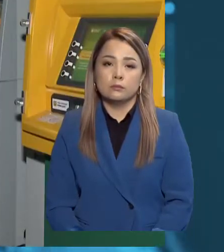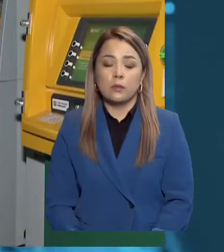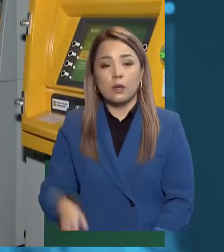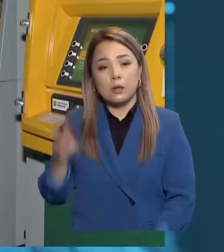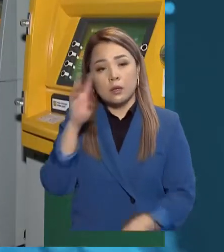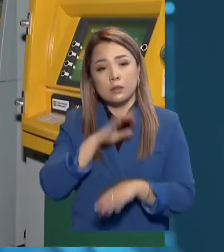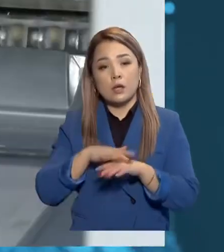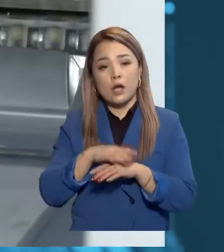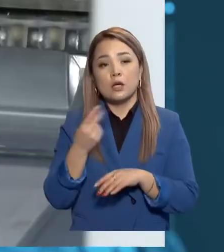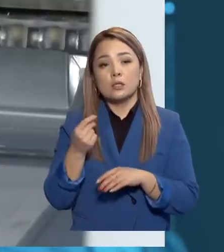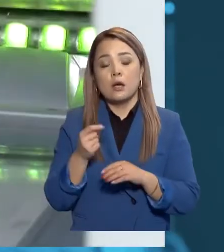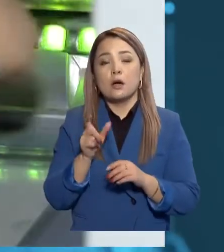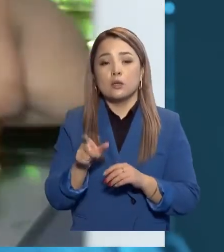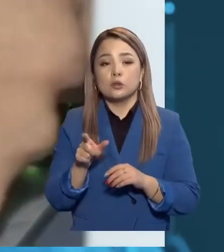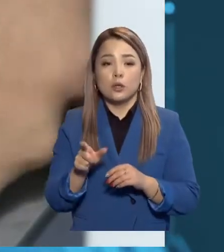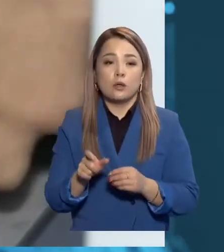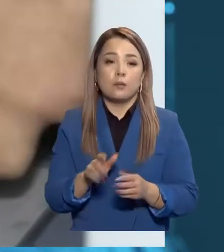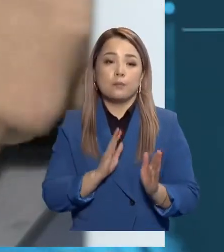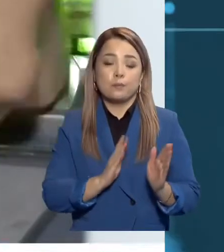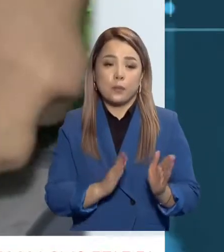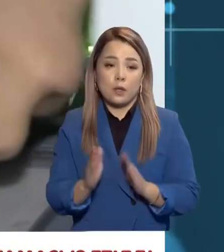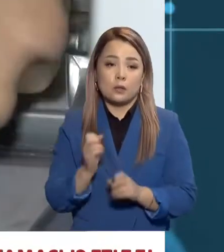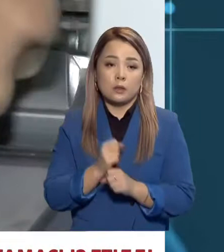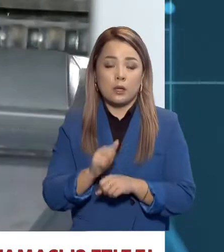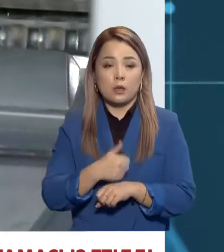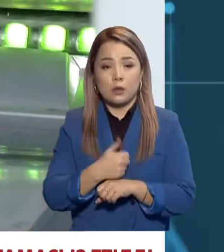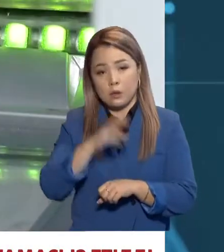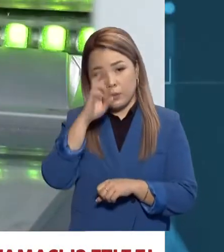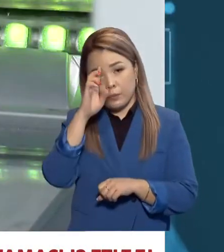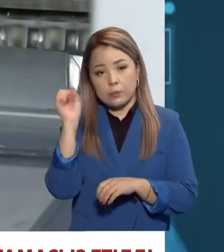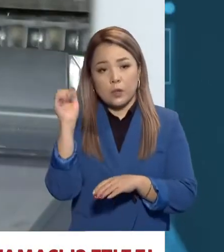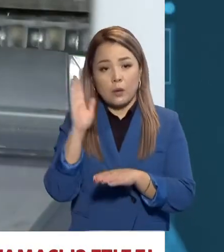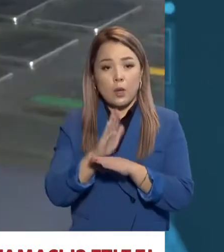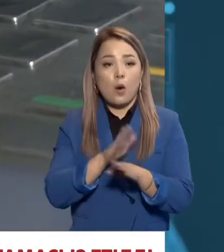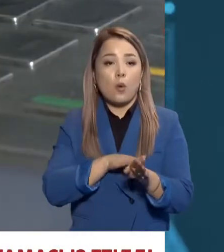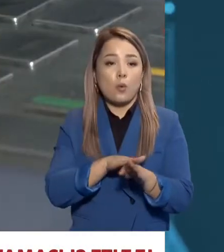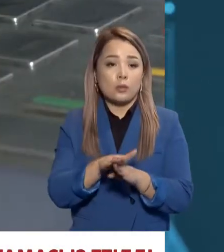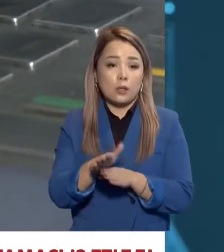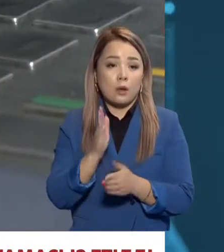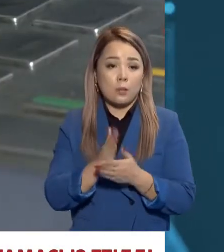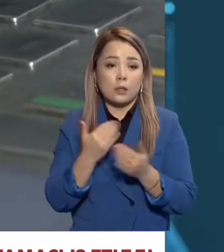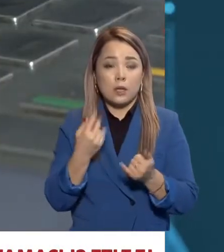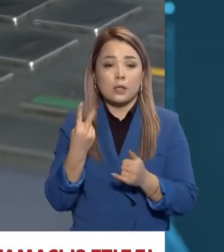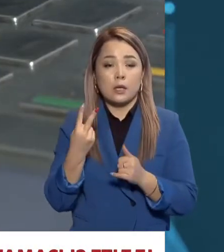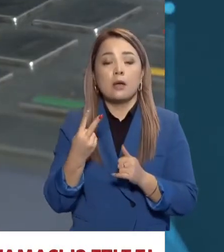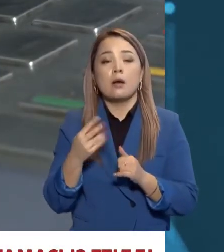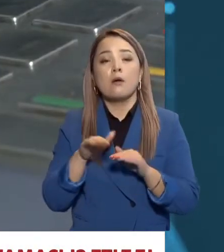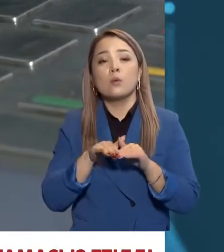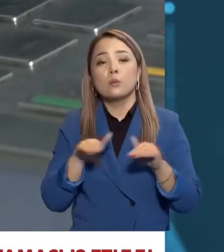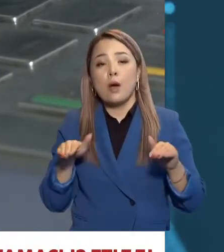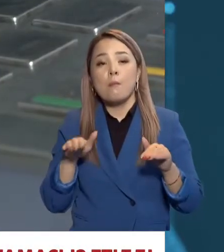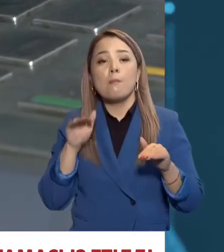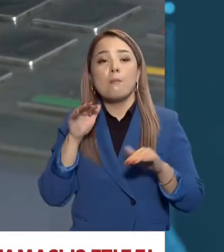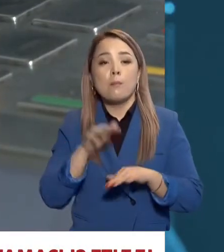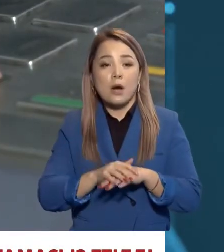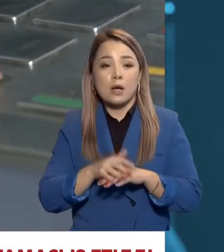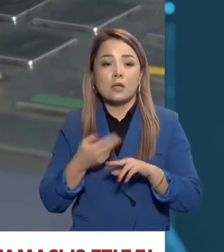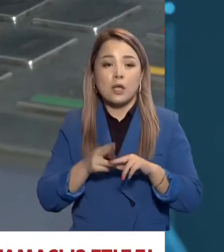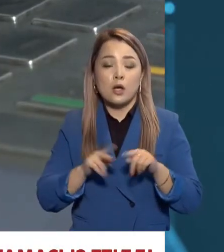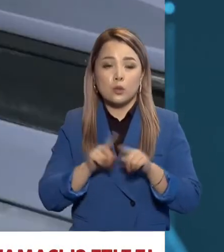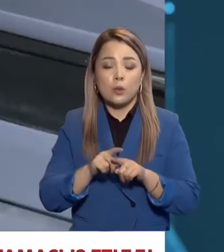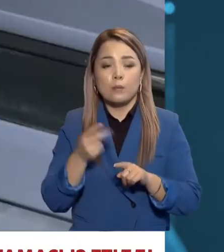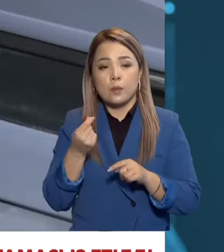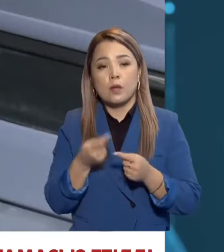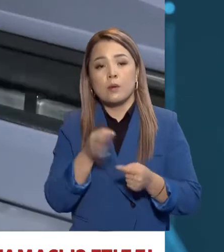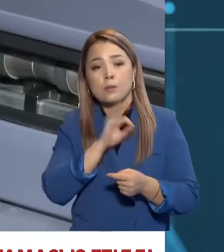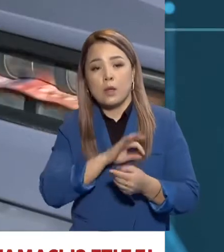Елдегі қаржылық жүйені тұрақтандыру туралы мемлекет басшысының тапсырмасы орындалып жатыр. Бүгінде екінші деңгейлі банк, банкоматтар қажетті көлемде